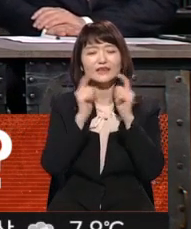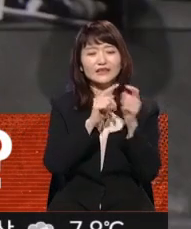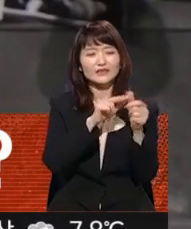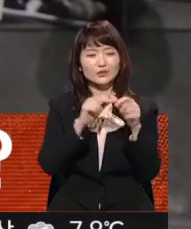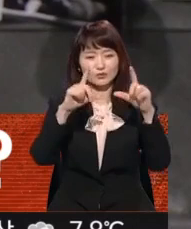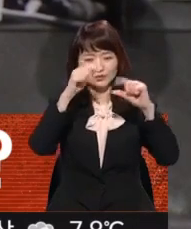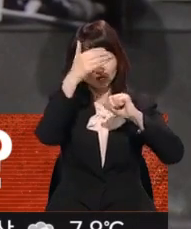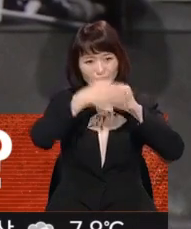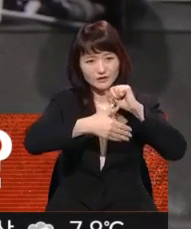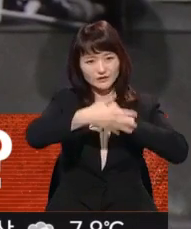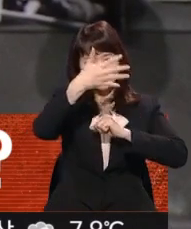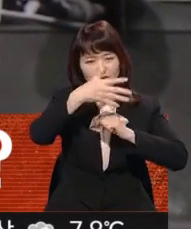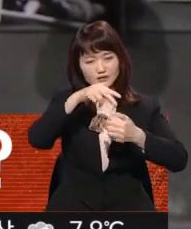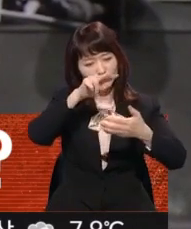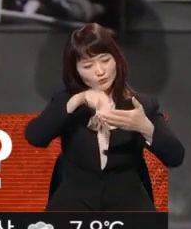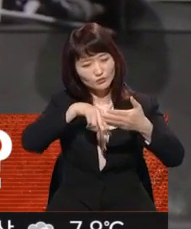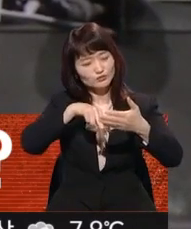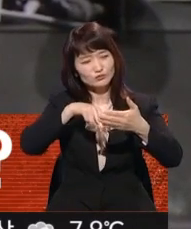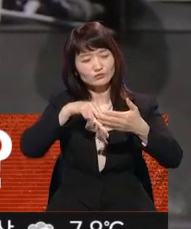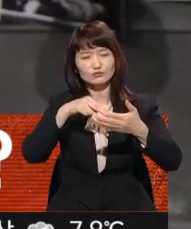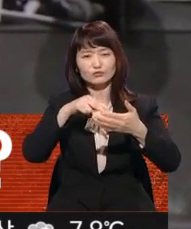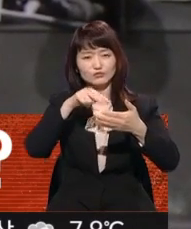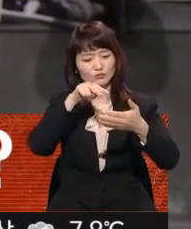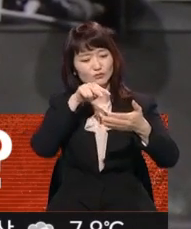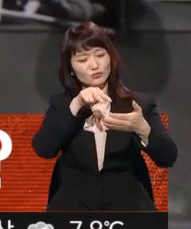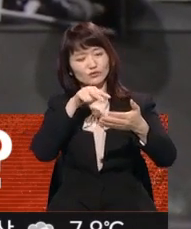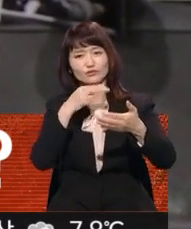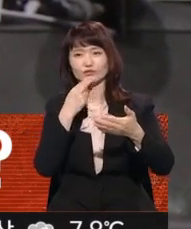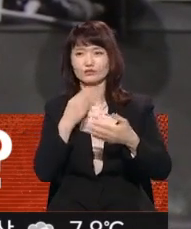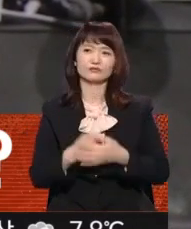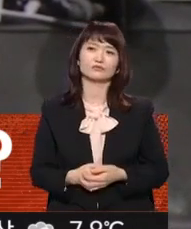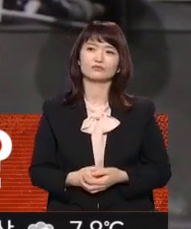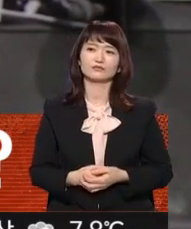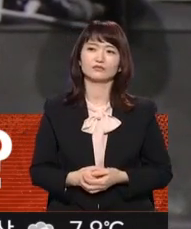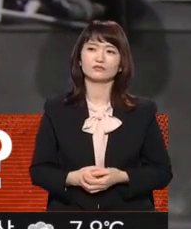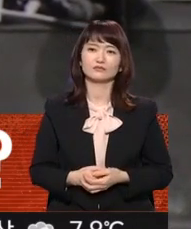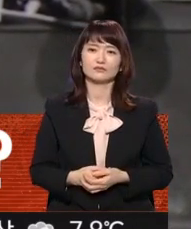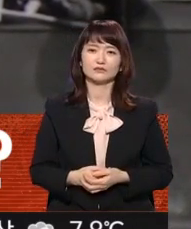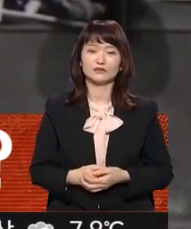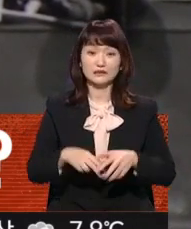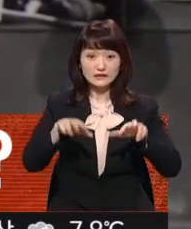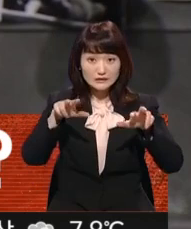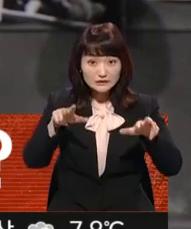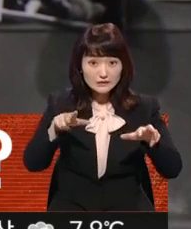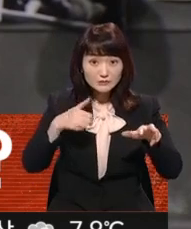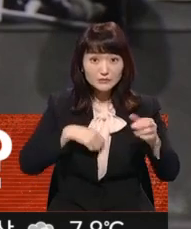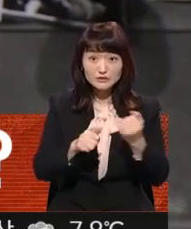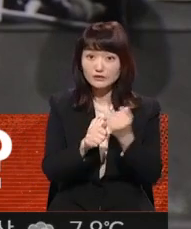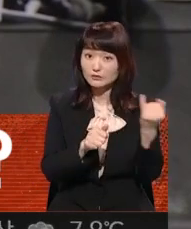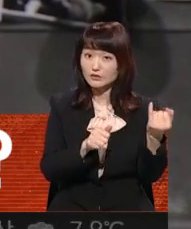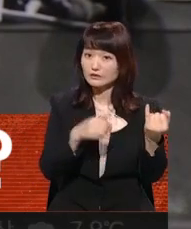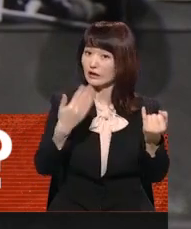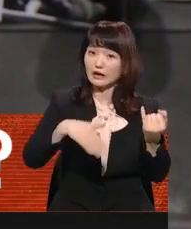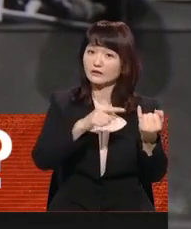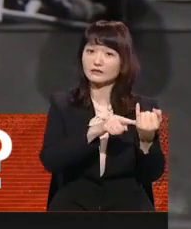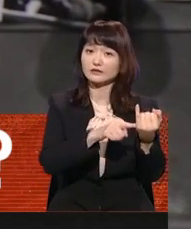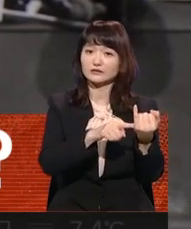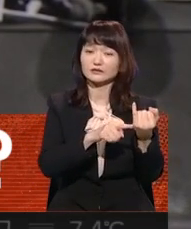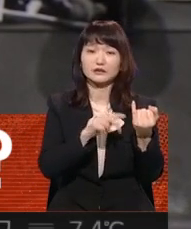좀 드물고 또 한 발 더 나가서 며느리도 아니잖아요 예비 며느리거든요 예비